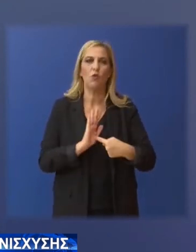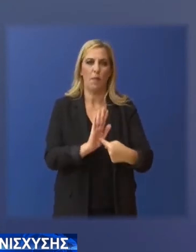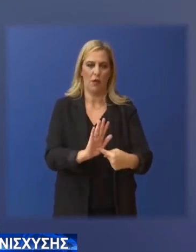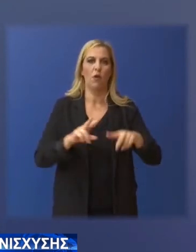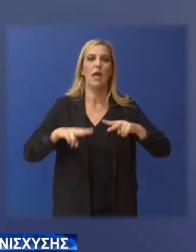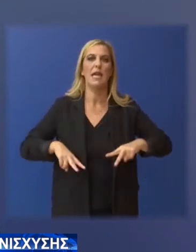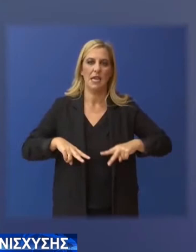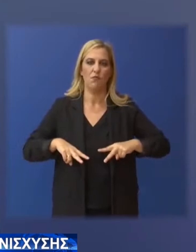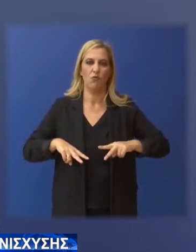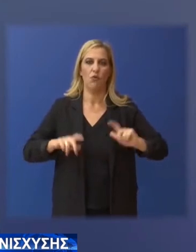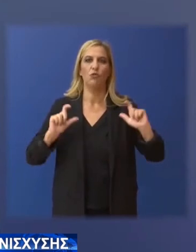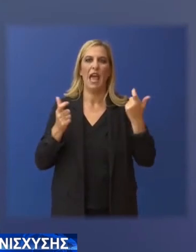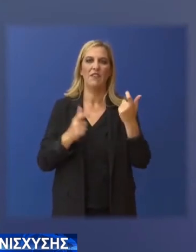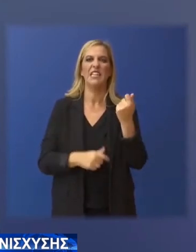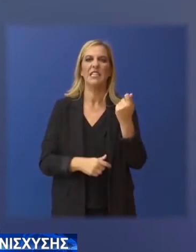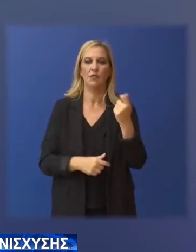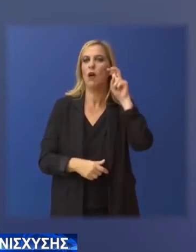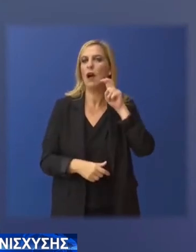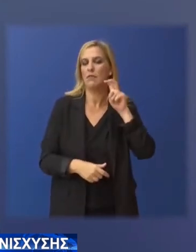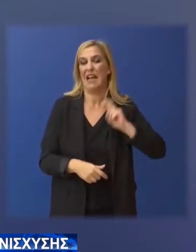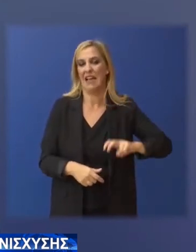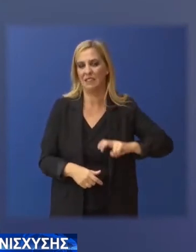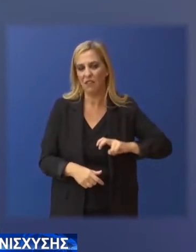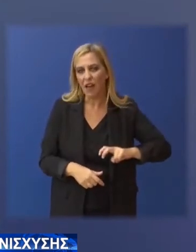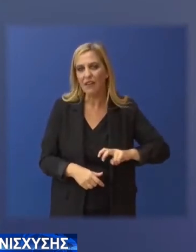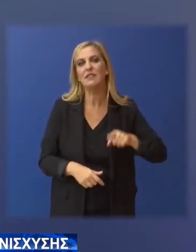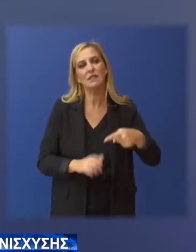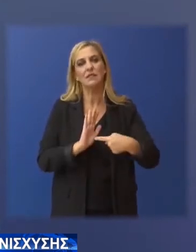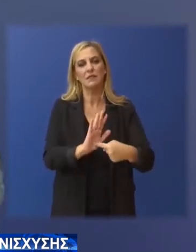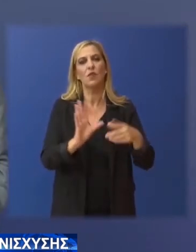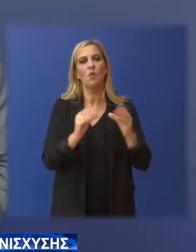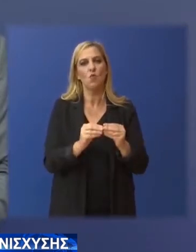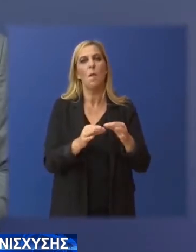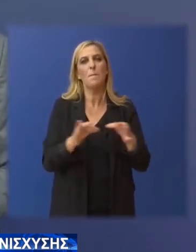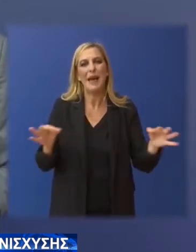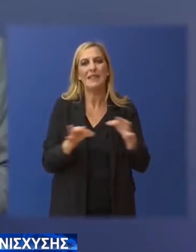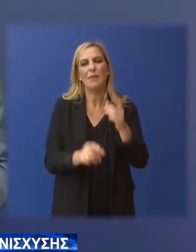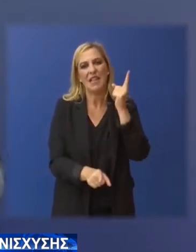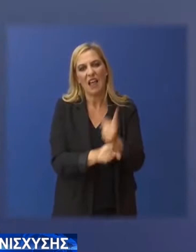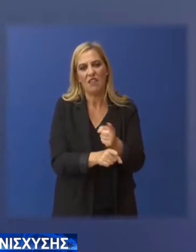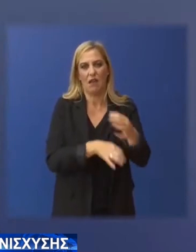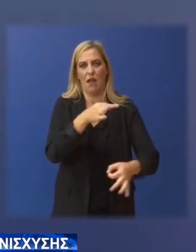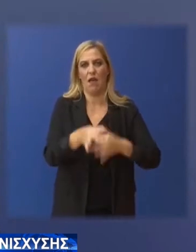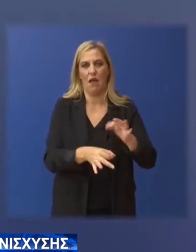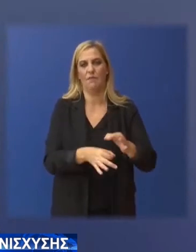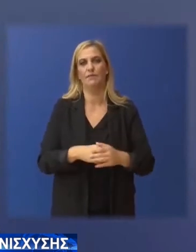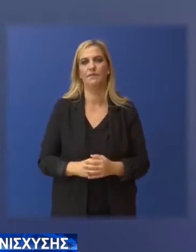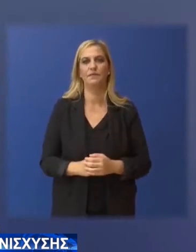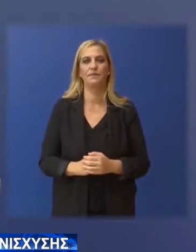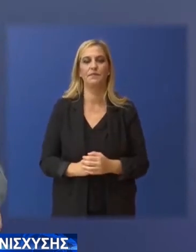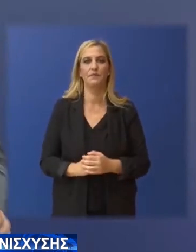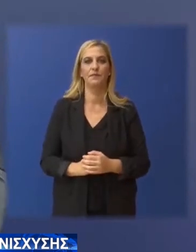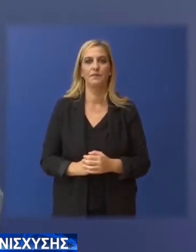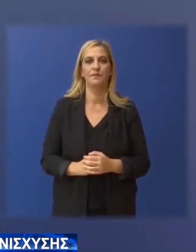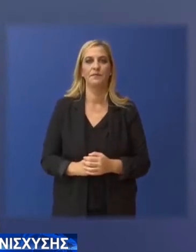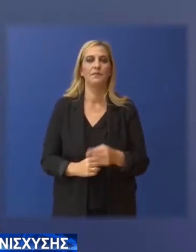Υπουργό Εθνικής Οικονομίας και Οικονομικών Κωστή Χατζηδάκη και όλη την πολιτική ηγεσία του Υπουργείου για τις αντίστοιχες εξειδικεύσεις των μέτρων.